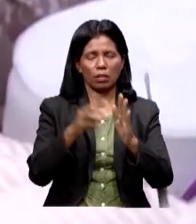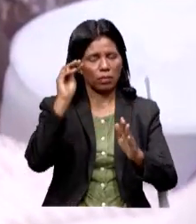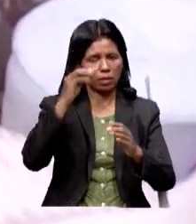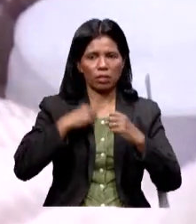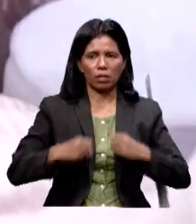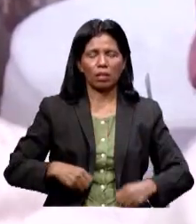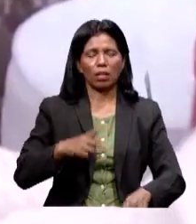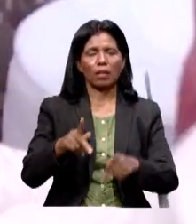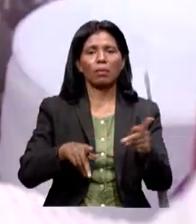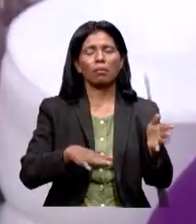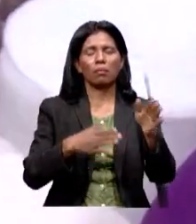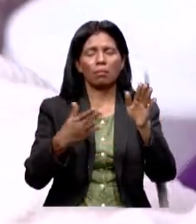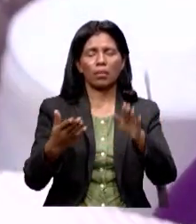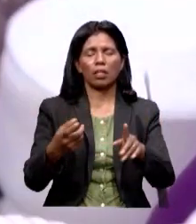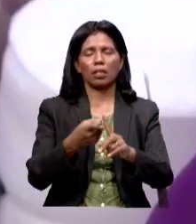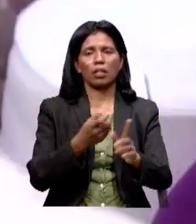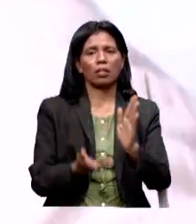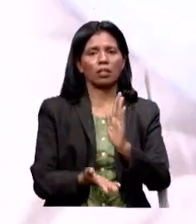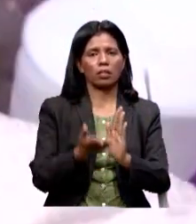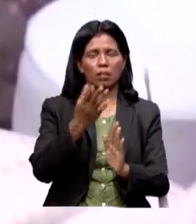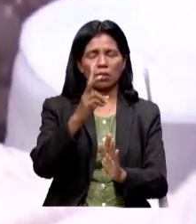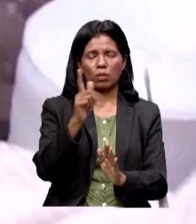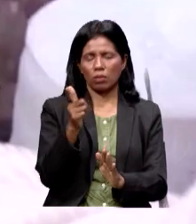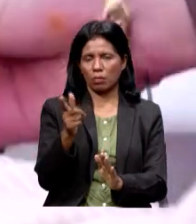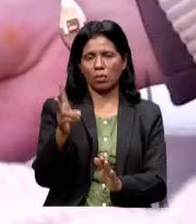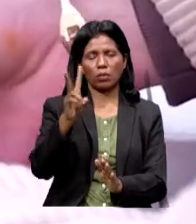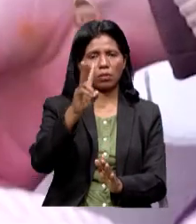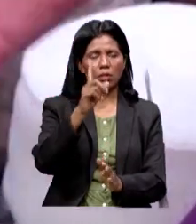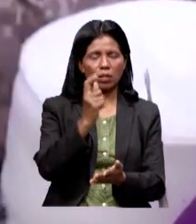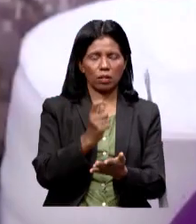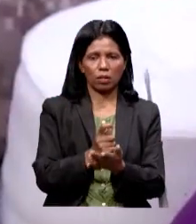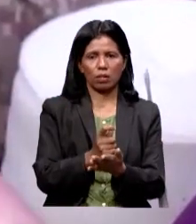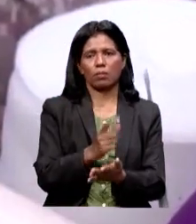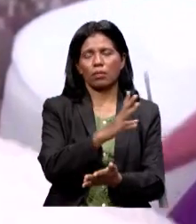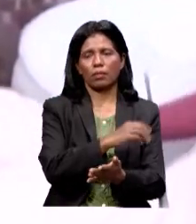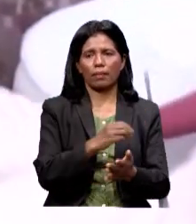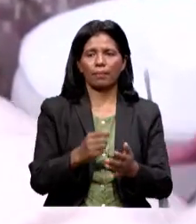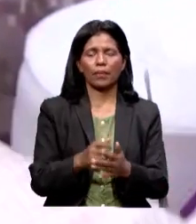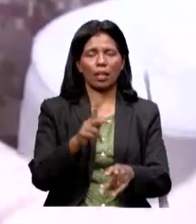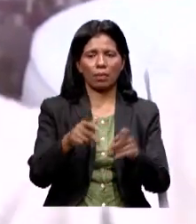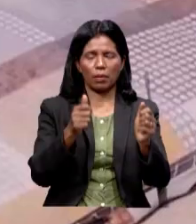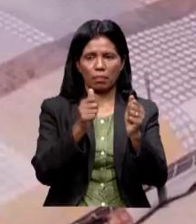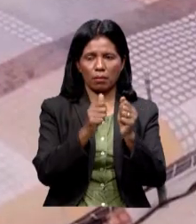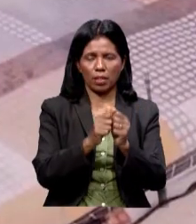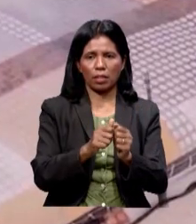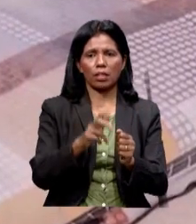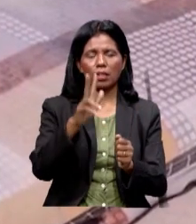mate kau jauh sirai nak doko saiba rihun ruan ulu resin ia sesta feira ne. Iha Syria ema mate hamutu rihun tolu